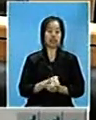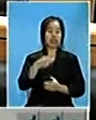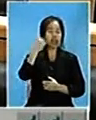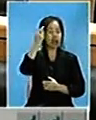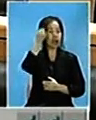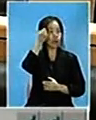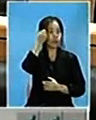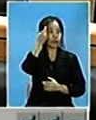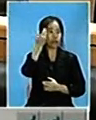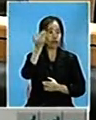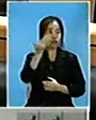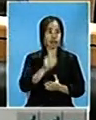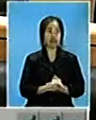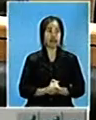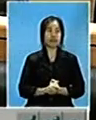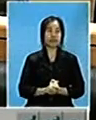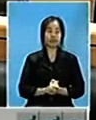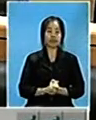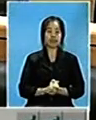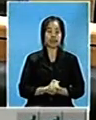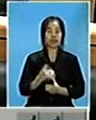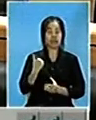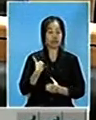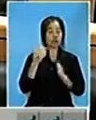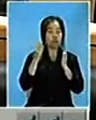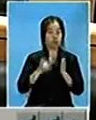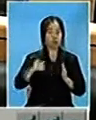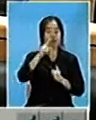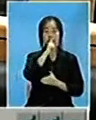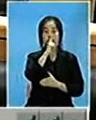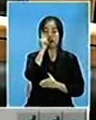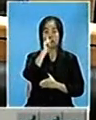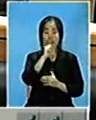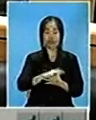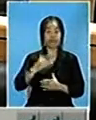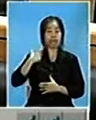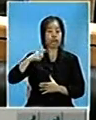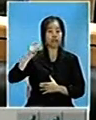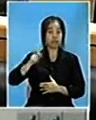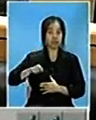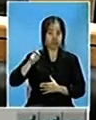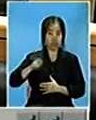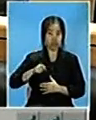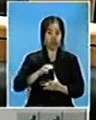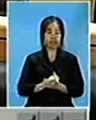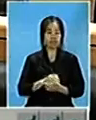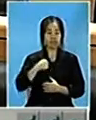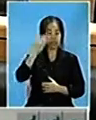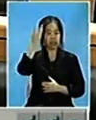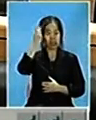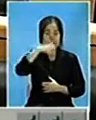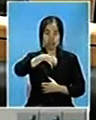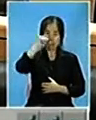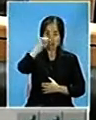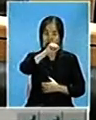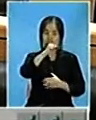านี้ท่านประธานครับมีคนพูดถึงว่าศาลตั้งธงไว้ว่าจะยุบพรรคนั้นยุบพรร